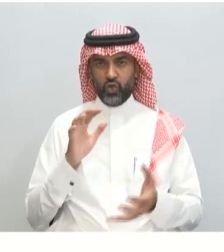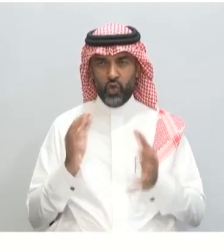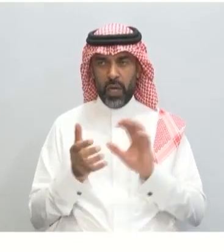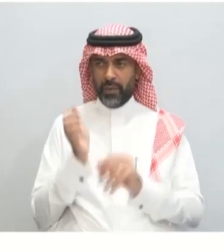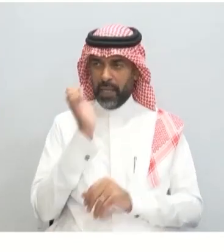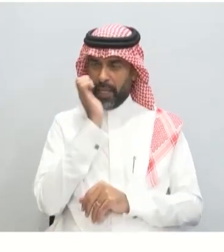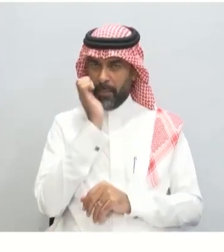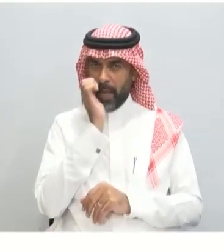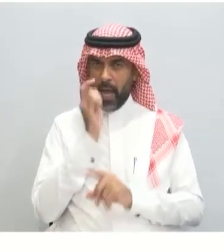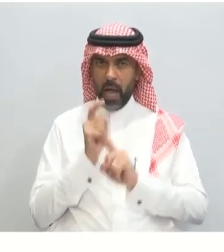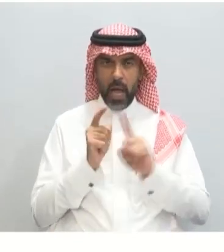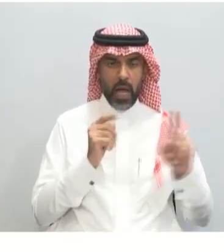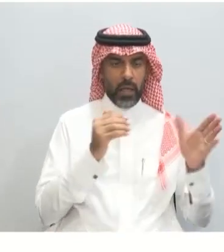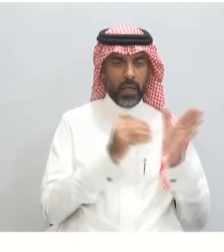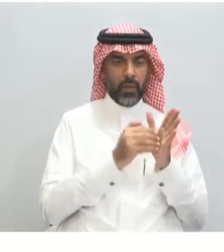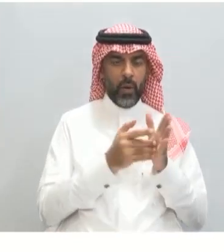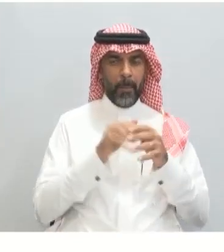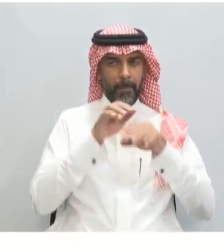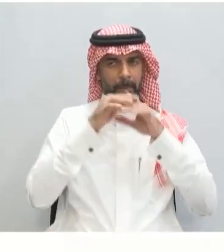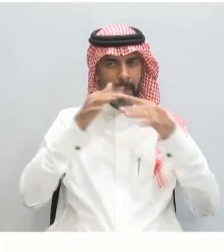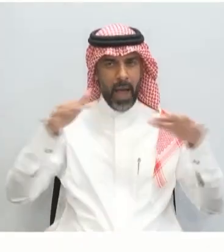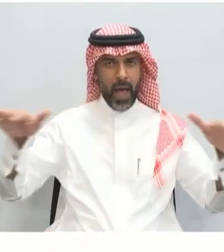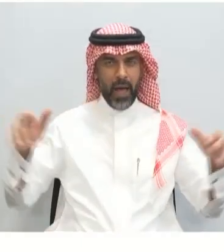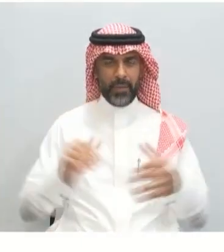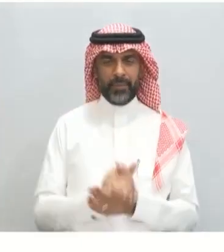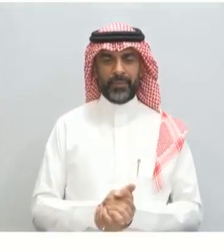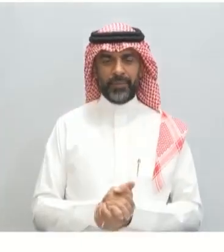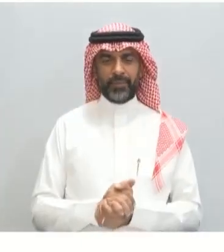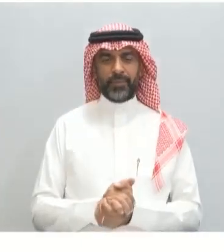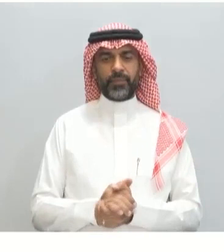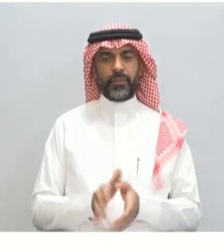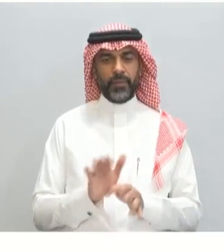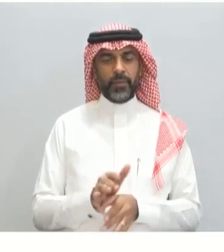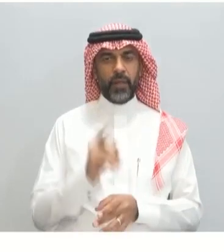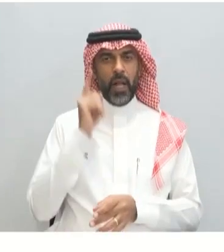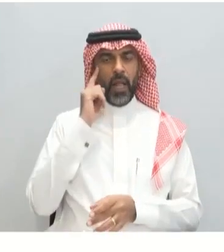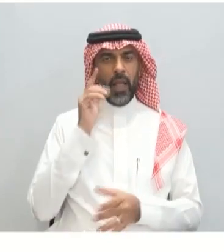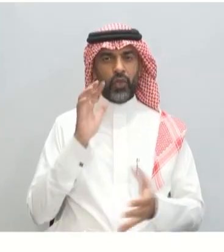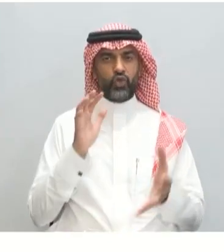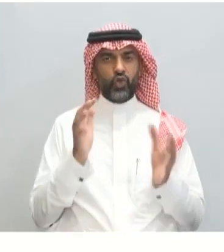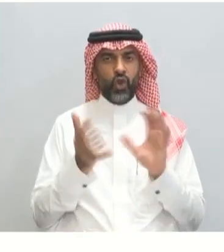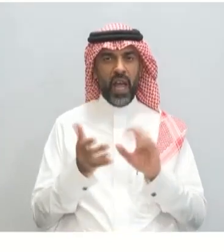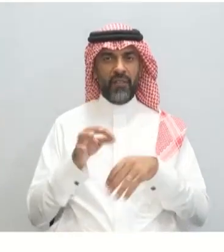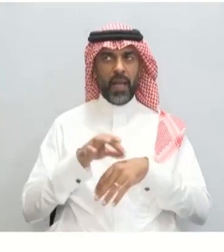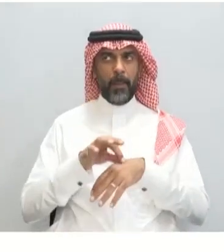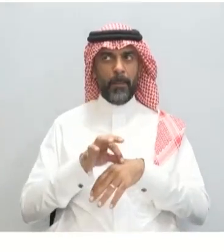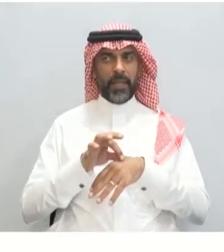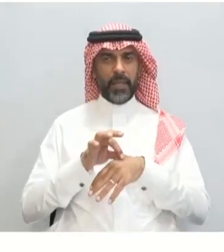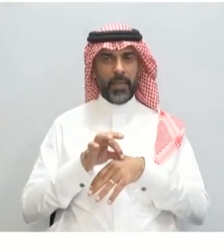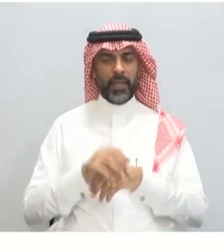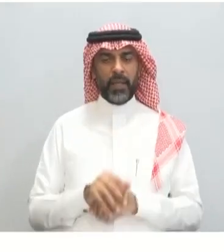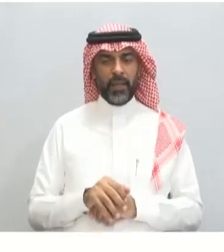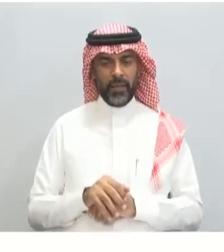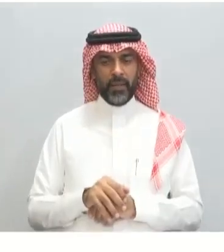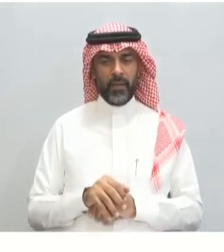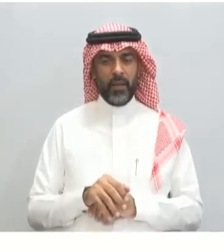ومنتهيه بجغرافيا البحار والمحيطات ومن ثم تعرفت انا وانتم على جغرافيه او الجغرافيا